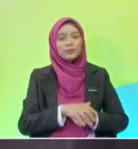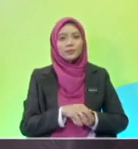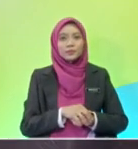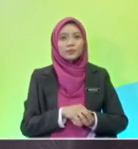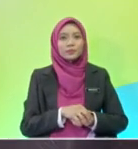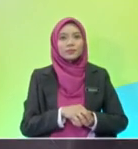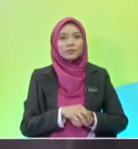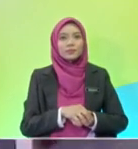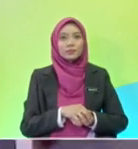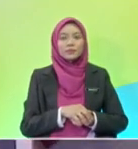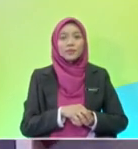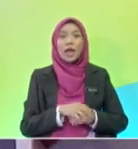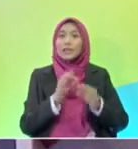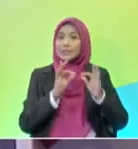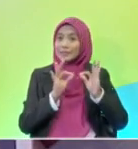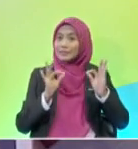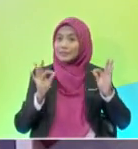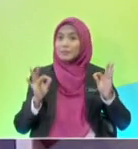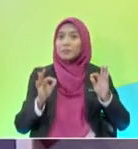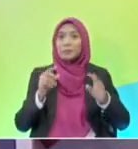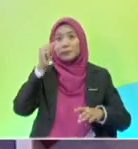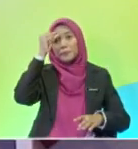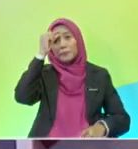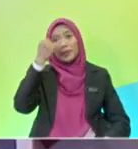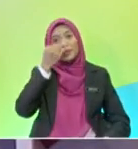Adakah ayat itu tajam menusukkanmu